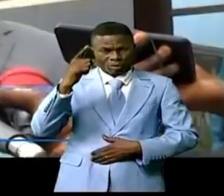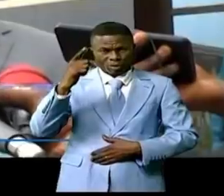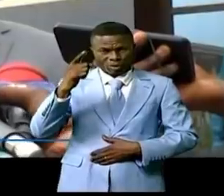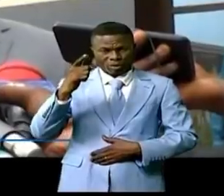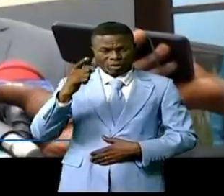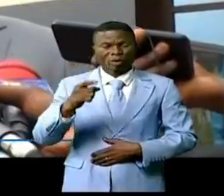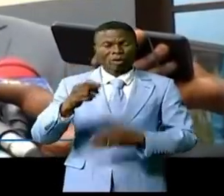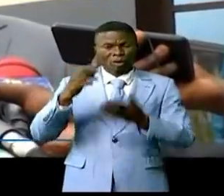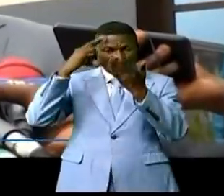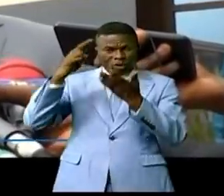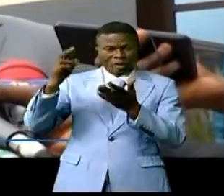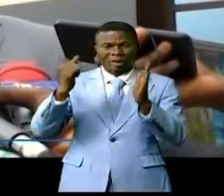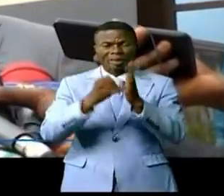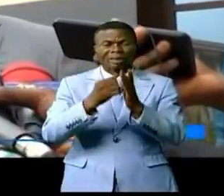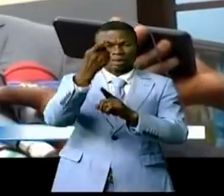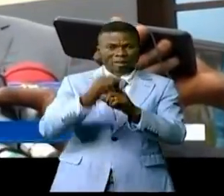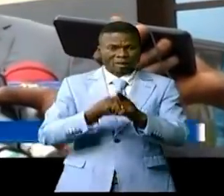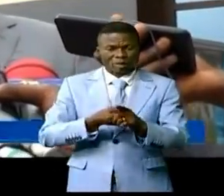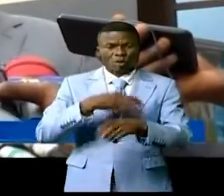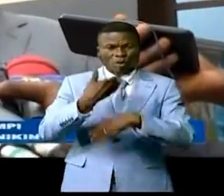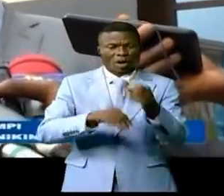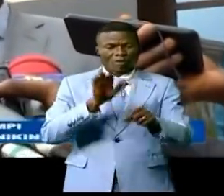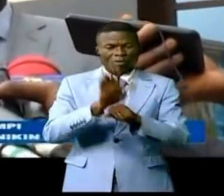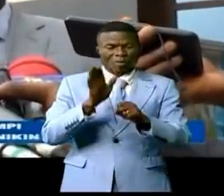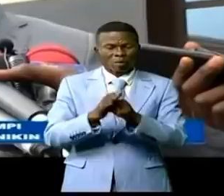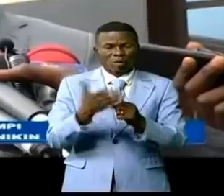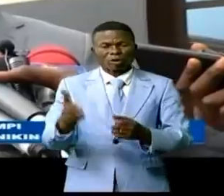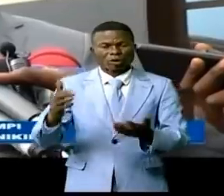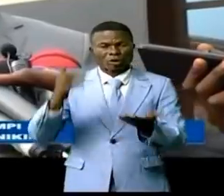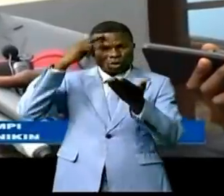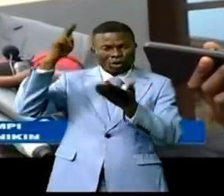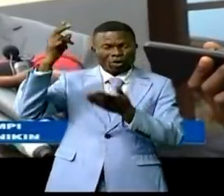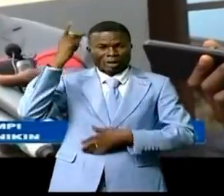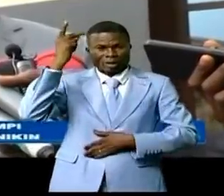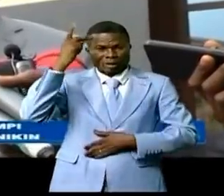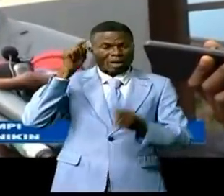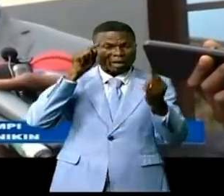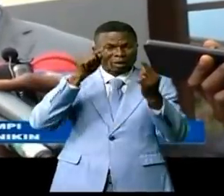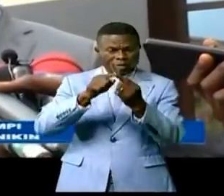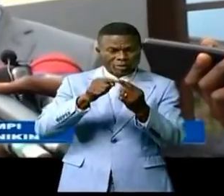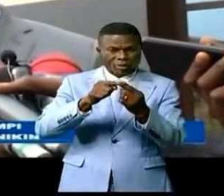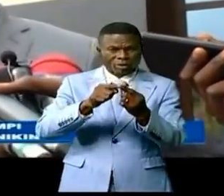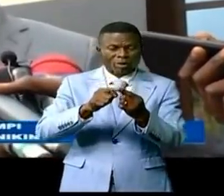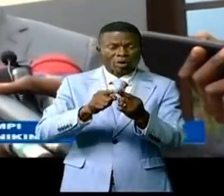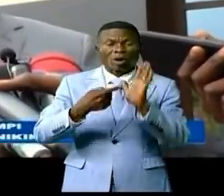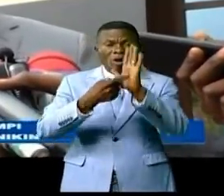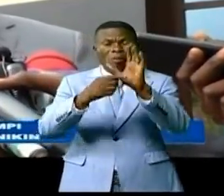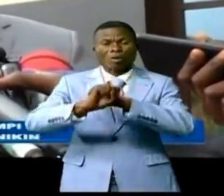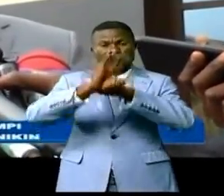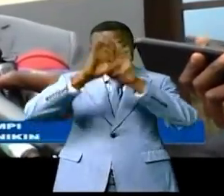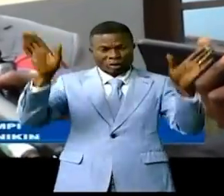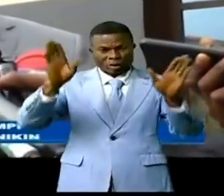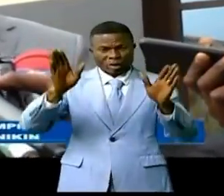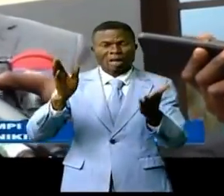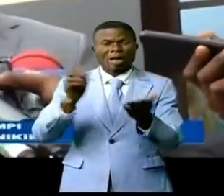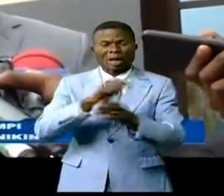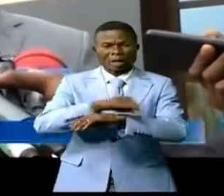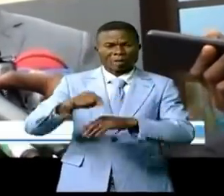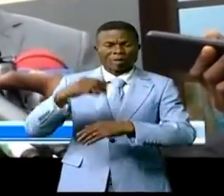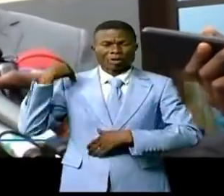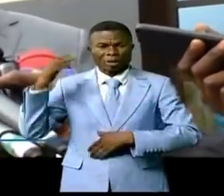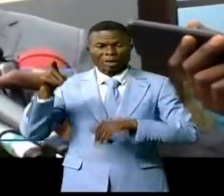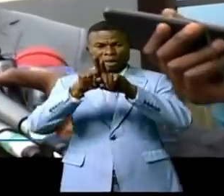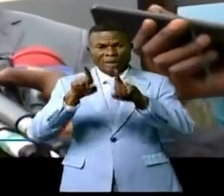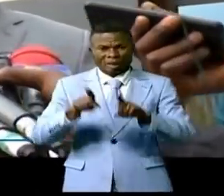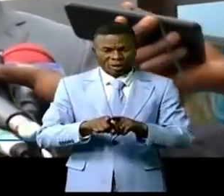tutelle. 6 mois, il s'est passé beaucoup de choses à l'Université de Kinshasa. L'objectif, c'est de le rendre beaucoup plus visible pour notre institution, mais au-delà